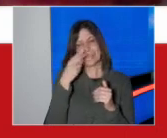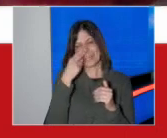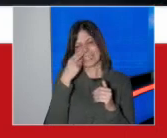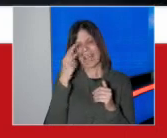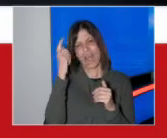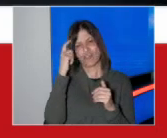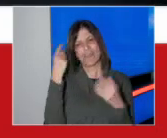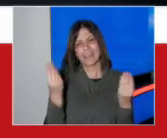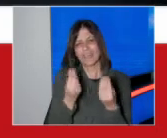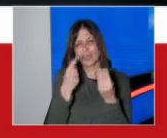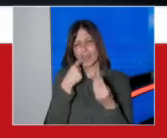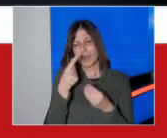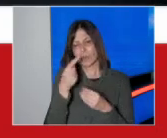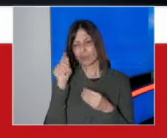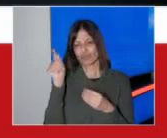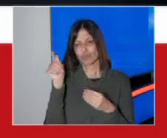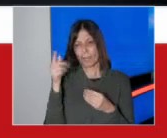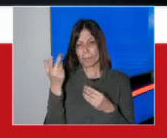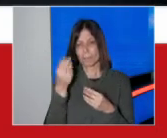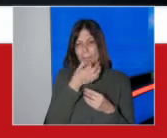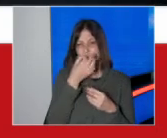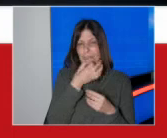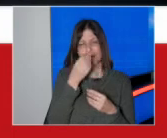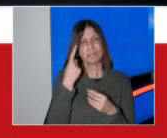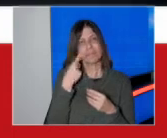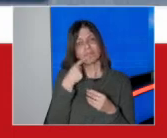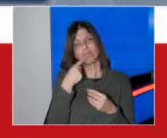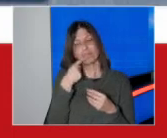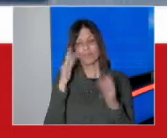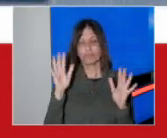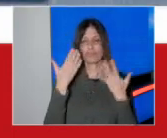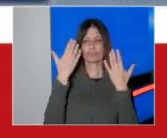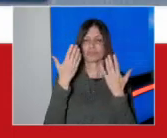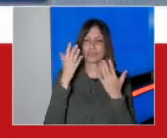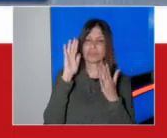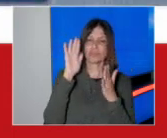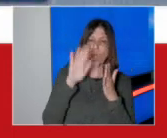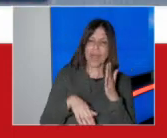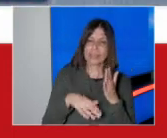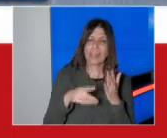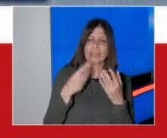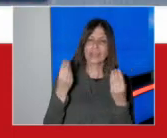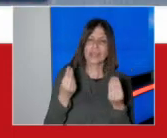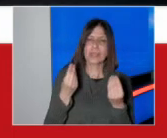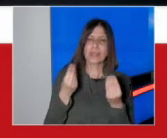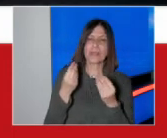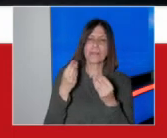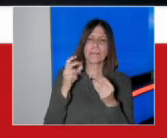על הדברים שנאמרו שם בין היתר, אז דובר כלאחר יד הורדת מכסים, ונתנו שם כל מיני מוצרי מזון.